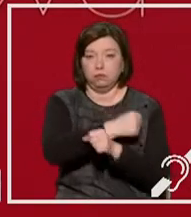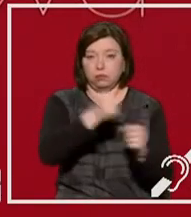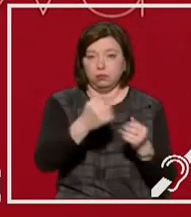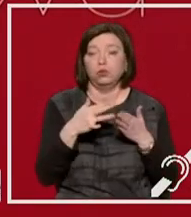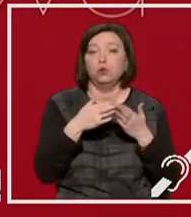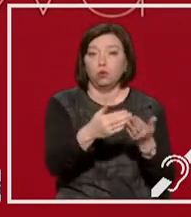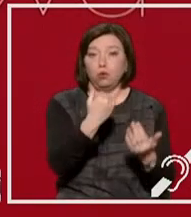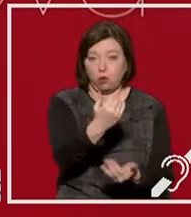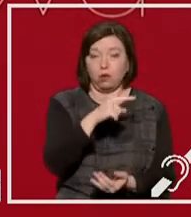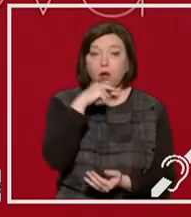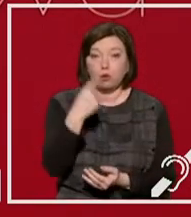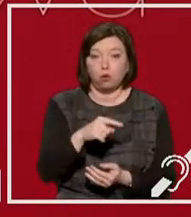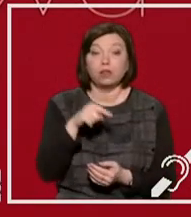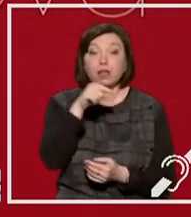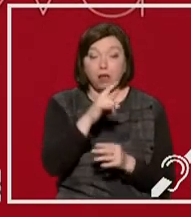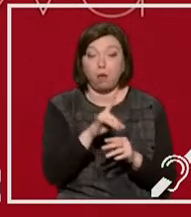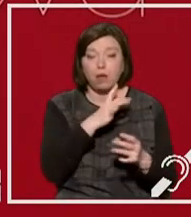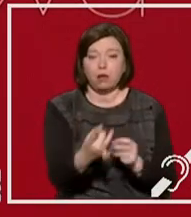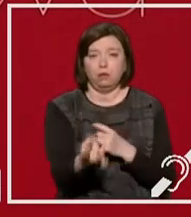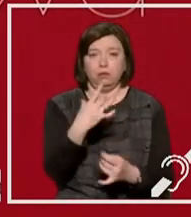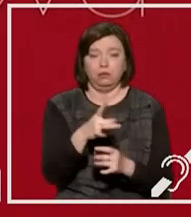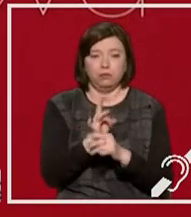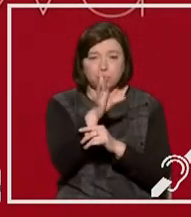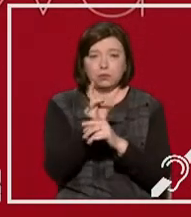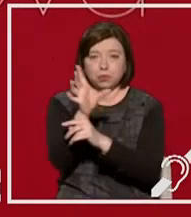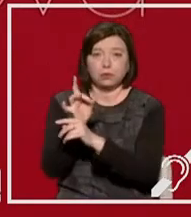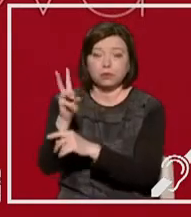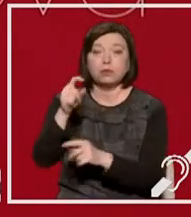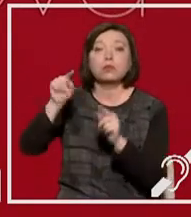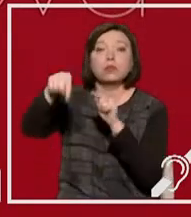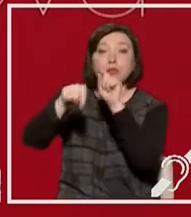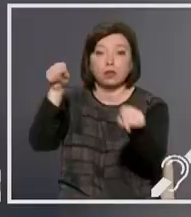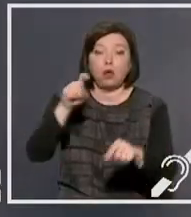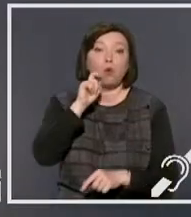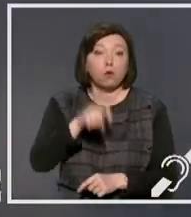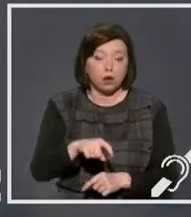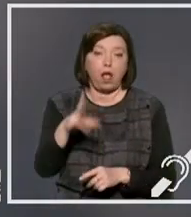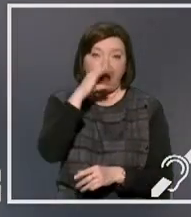în Marea Neagră, de pe care erau lansate rachete asupra diferitor regiuni ale țării.